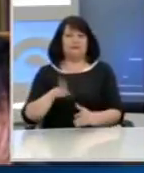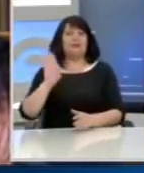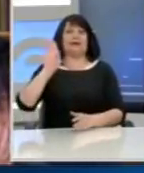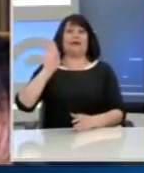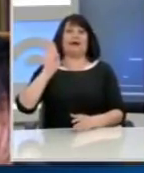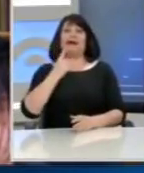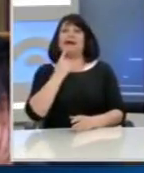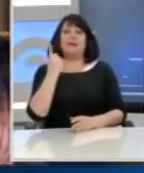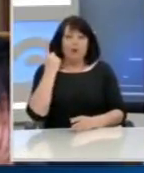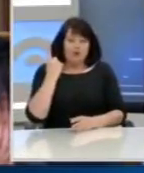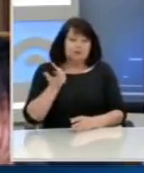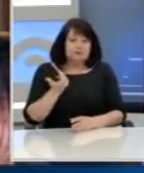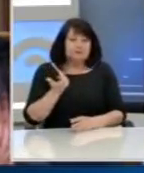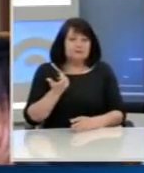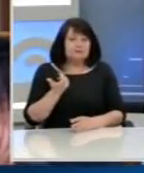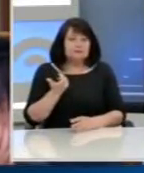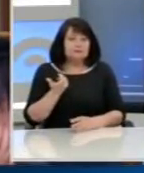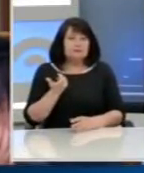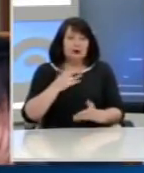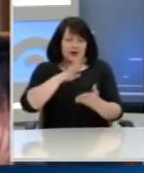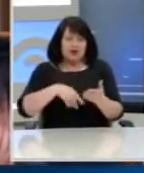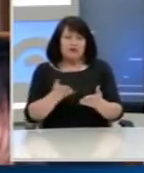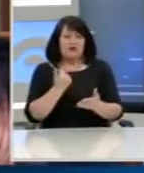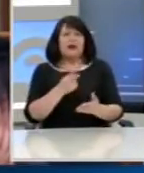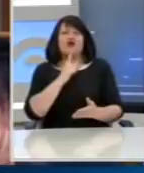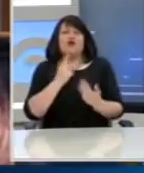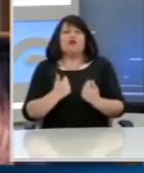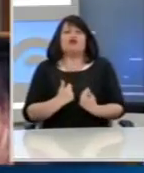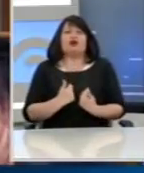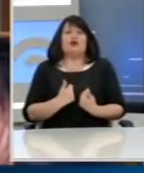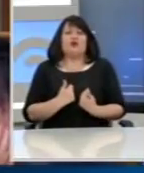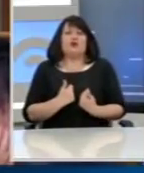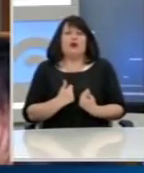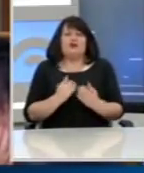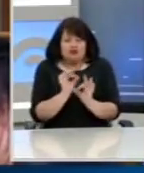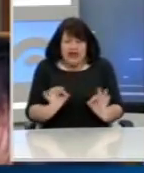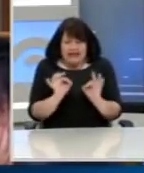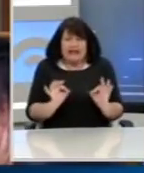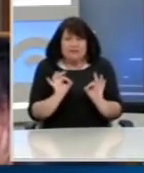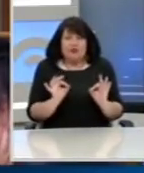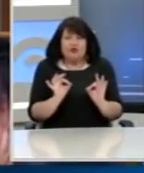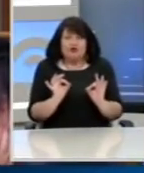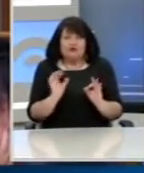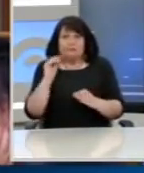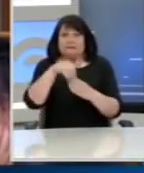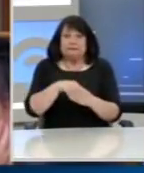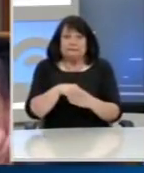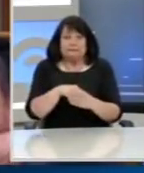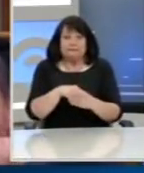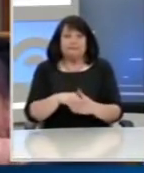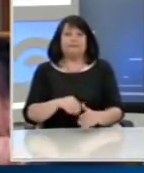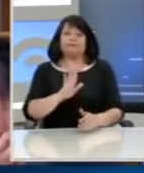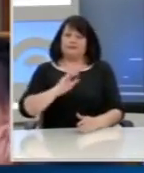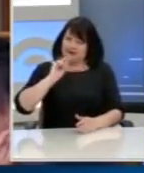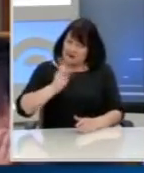για δευτερολογία, σηκώνεται εκτός κειμένου όπως κάνω εγώ. Αλλά έχει ετοιμάσει δευτερολογία για να παρέμβει. Θα